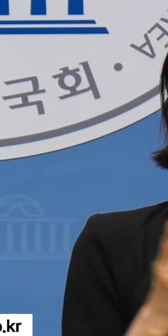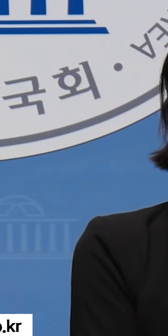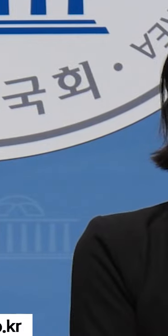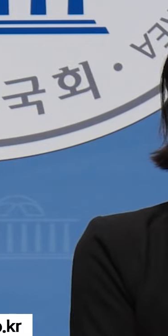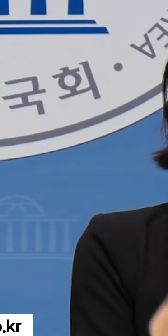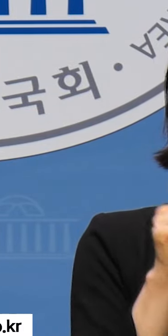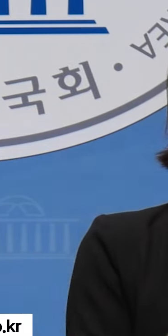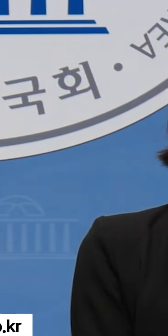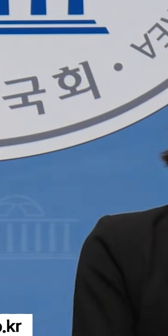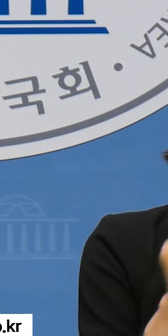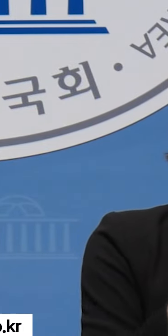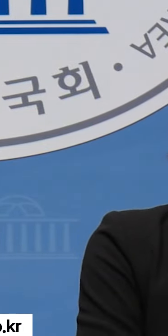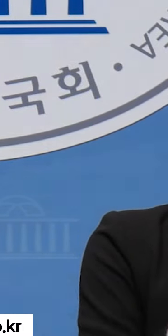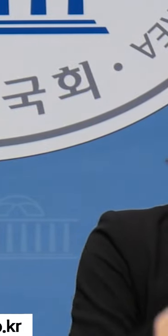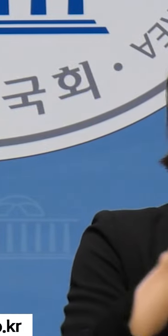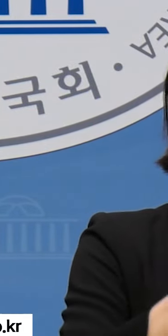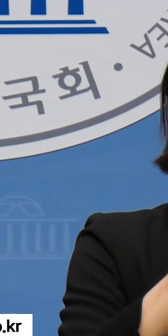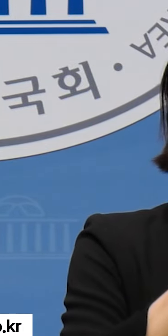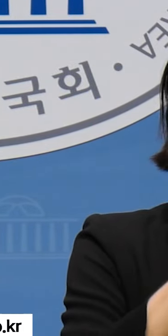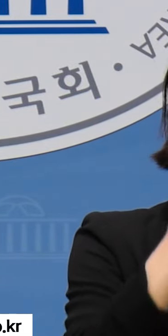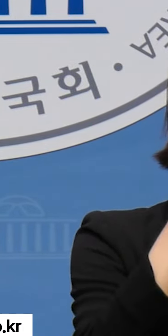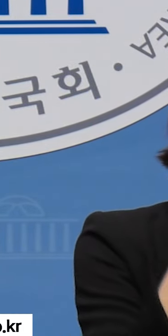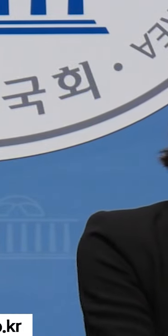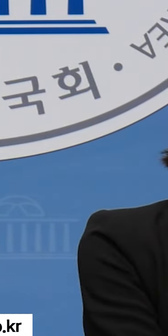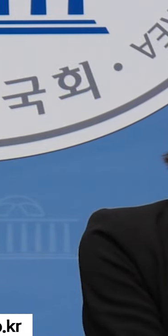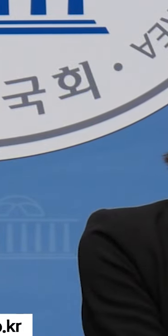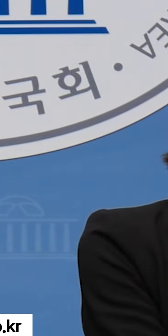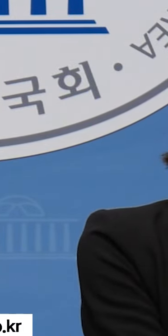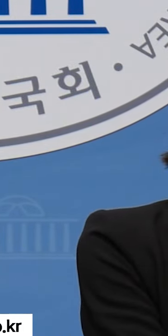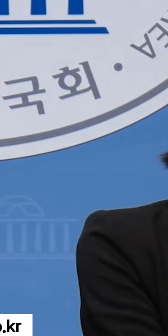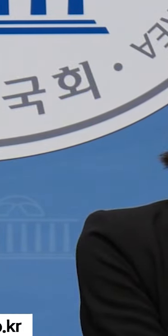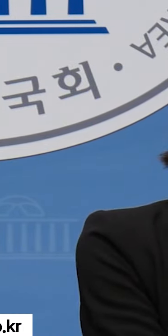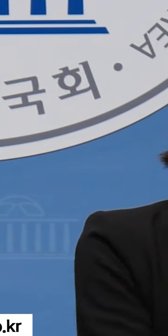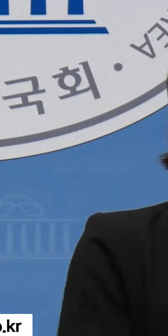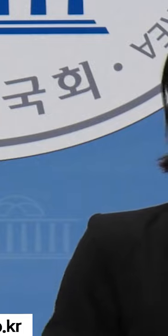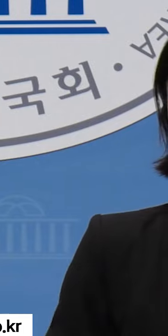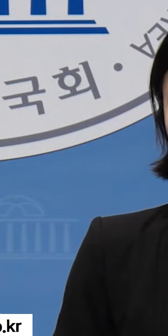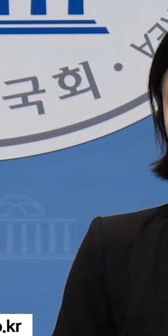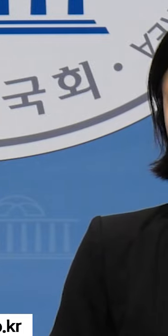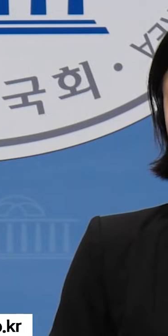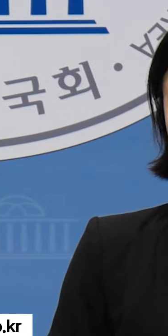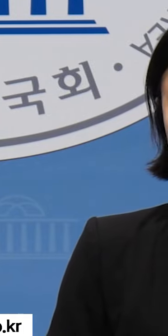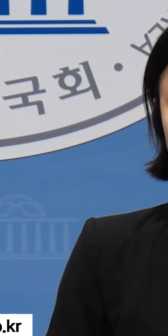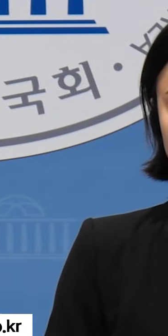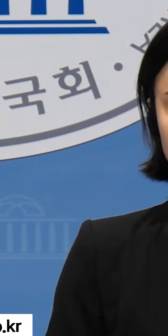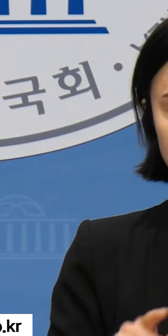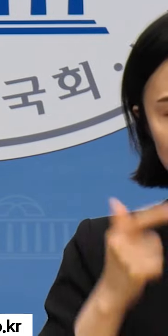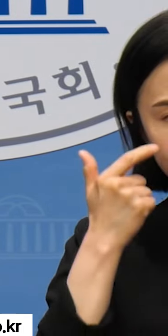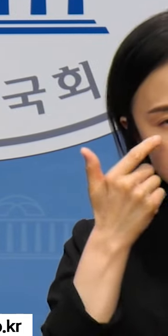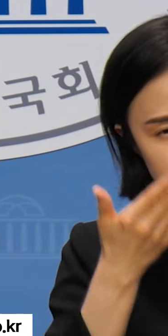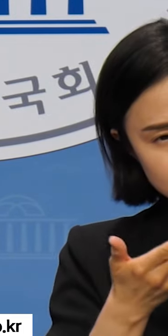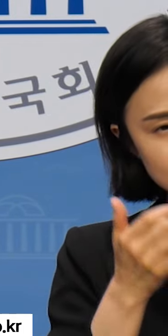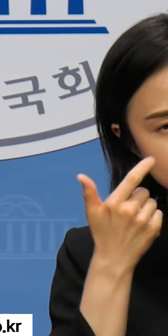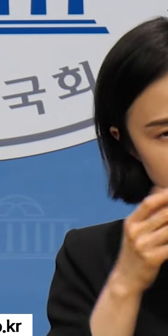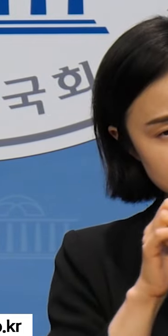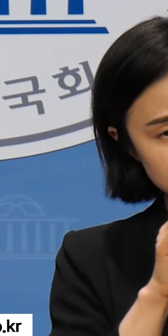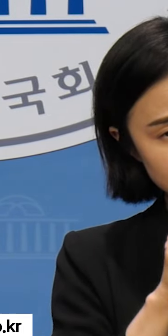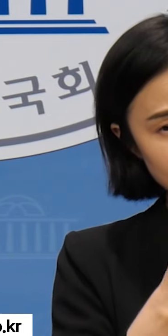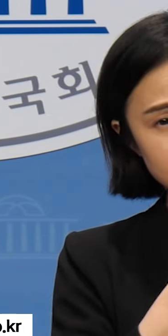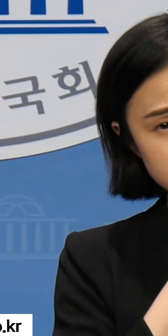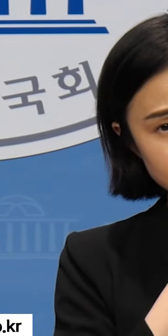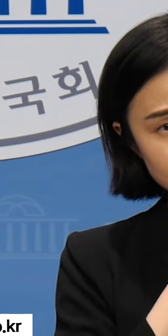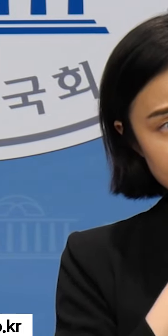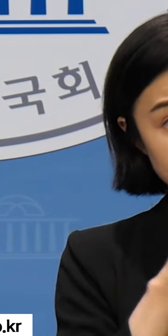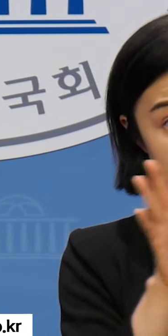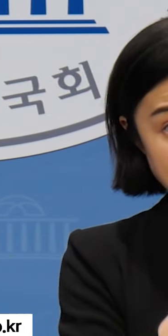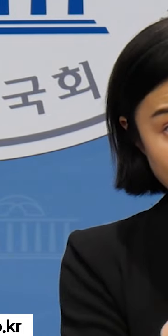과학기술정보통신 현안은 가뭄에 콩나듯 질문 순서에서 뒷전으로 밀려나고 온통 방통위